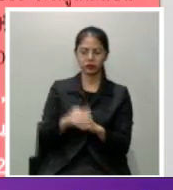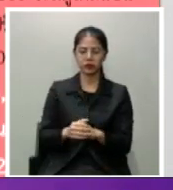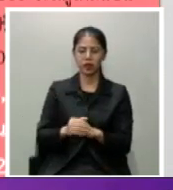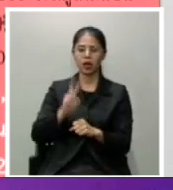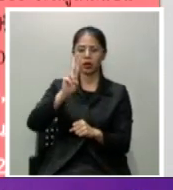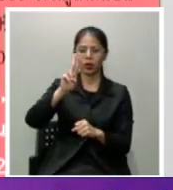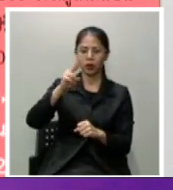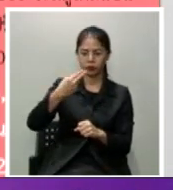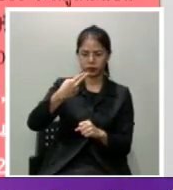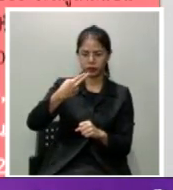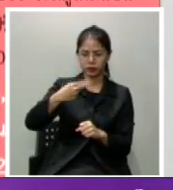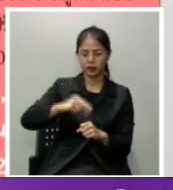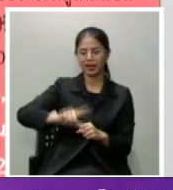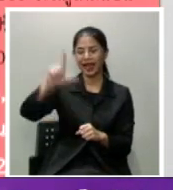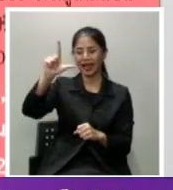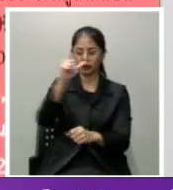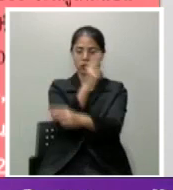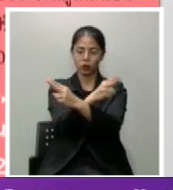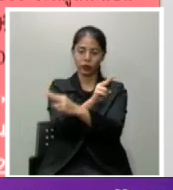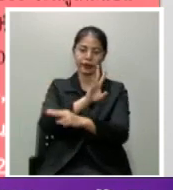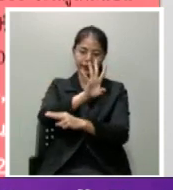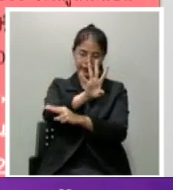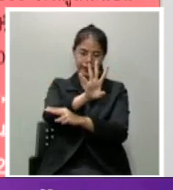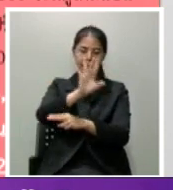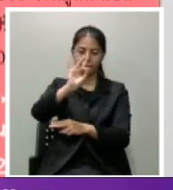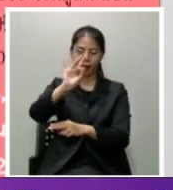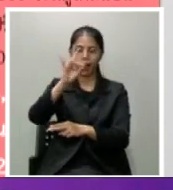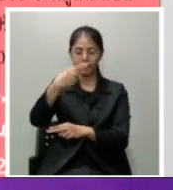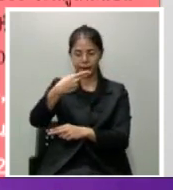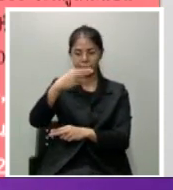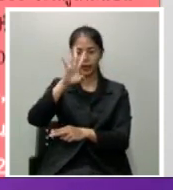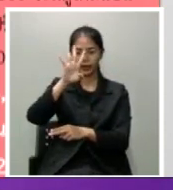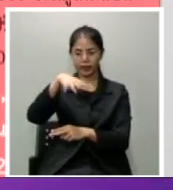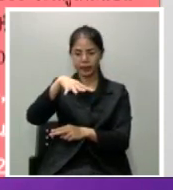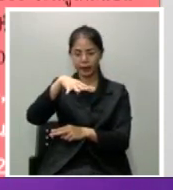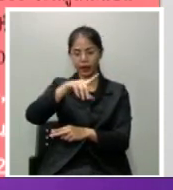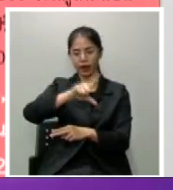20,000 ล้านคูณ4 84,000 ล้